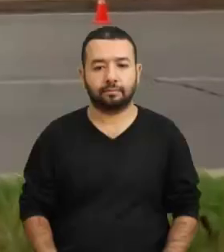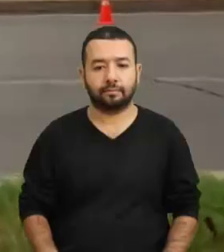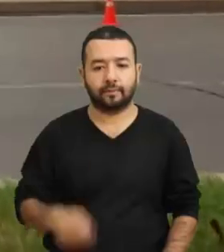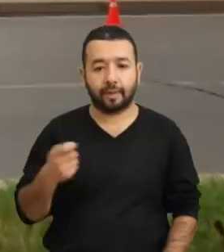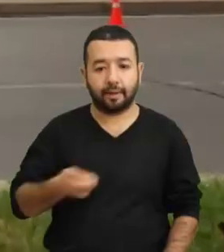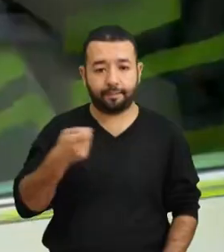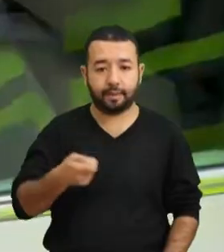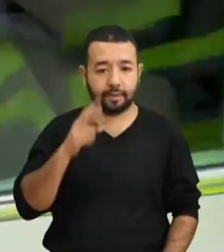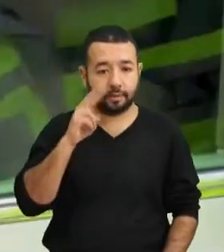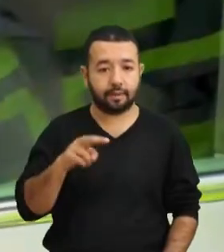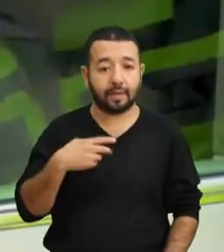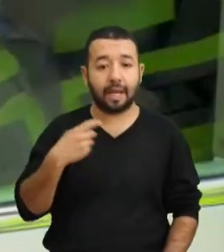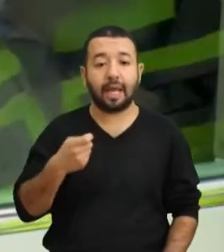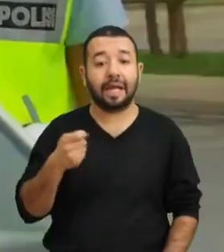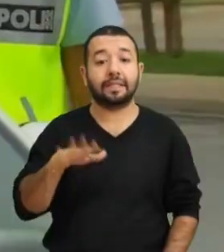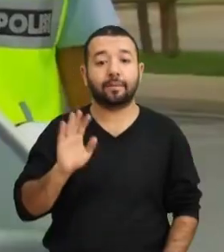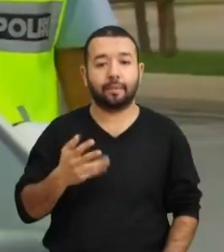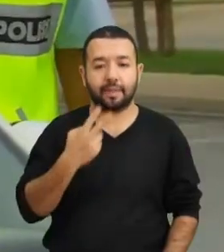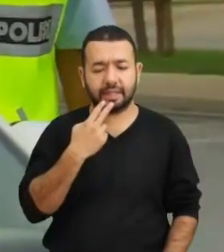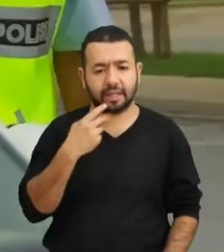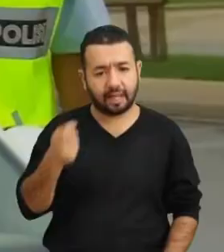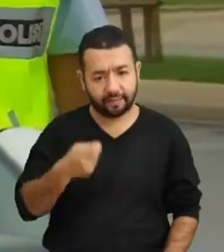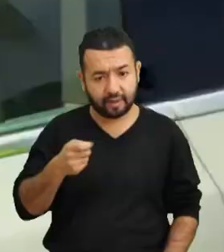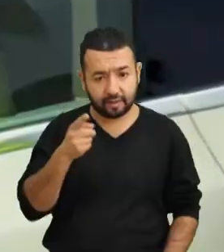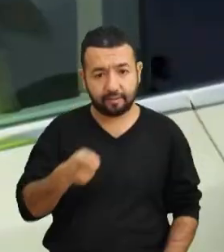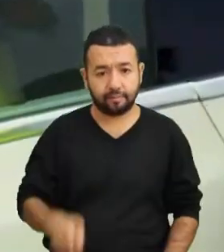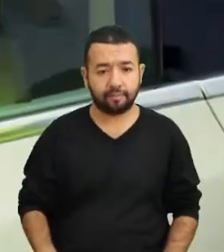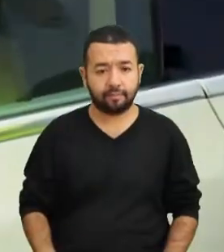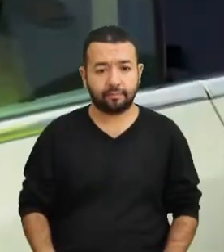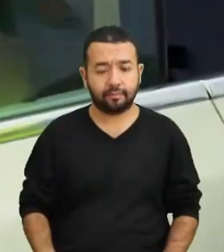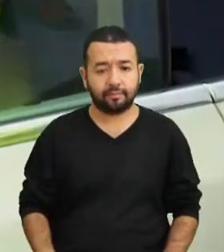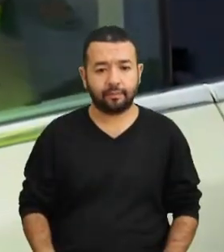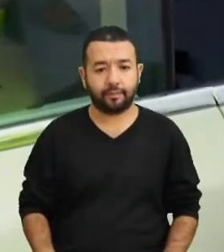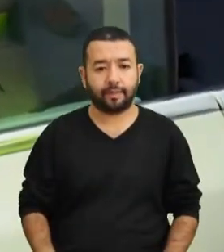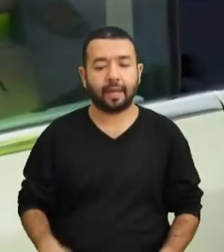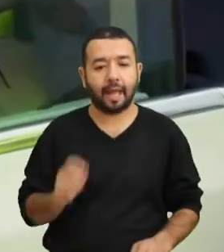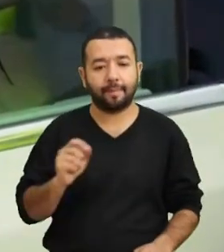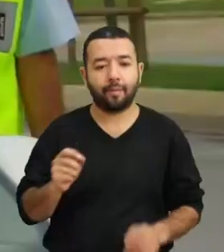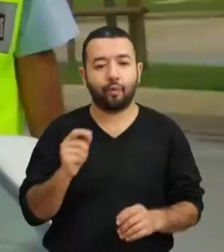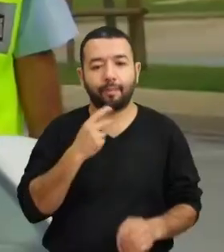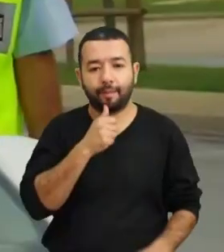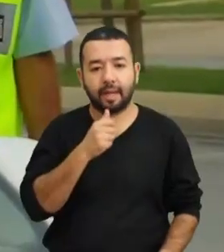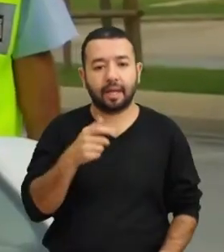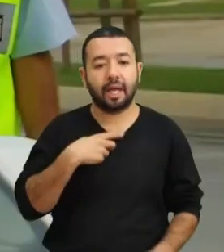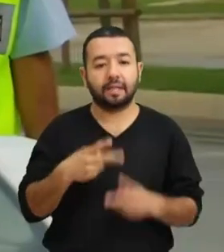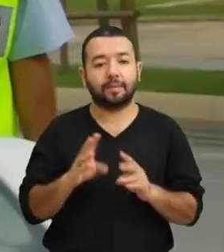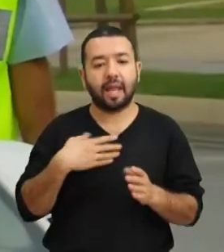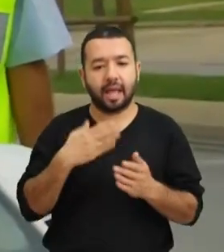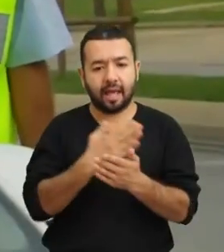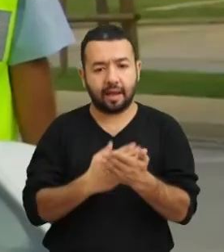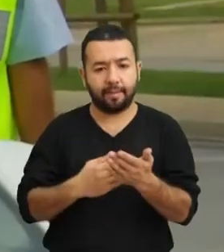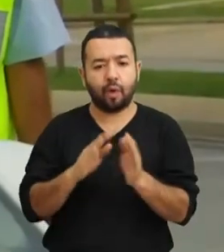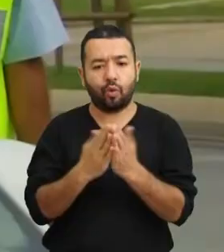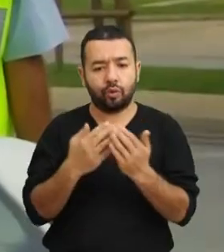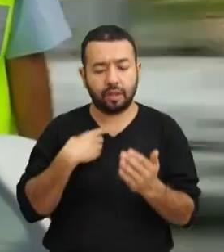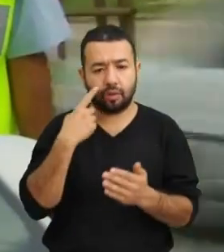Pencereyi açar mısınız hanımefendi? Açamam. Hanımefendi pencereyi açar mısınız? Memur bey açamam. Hanımefendi ehliyet ve ruhsatınızı görmem